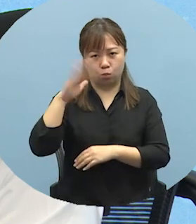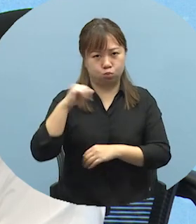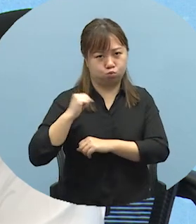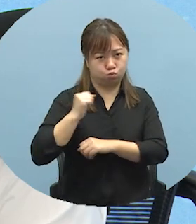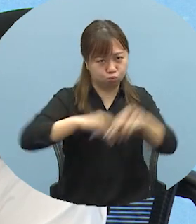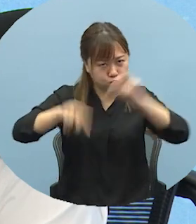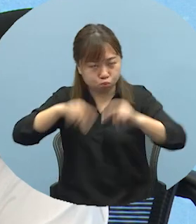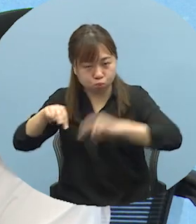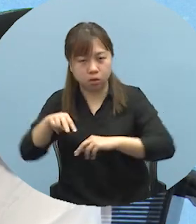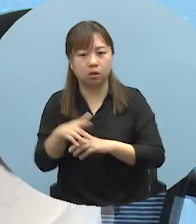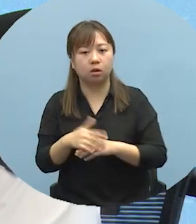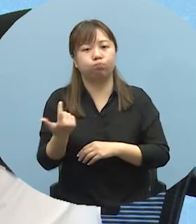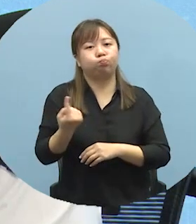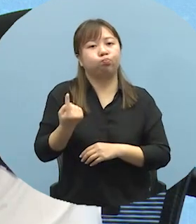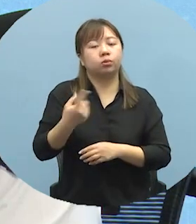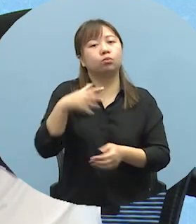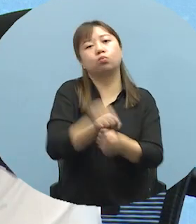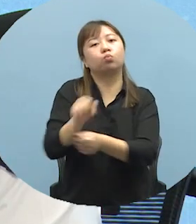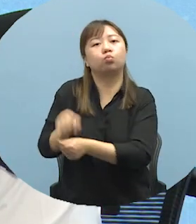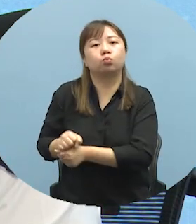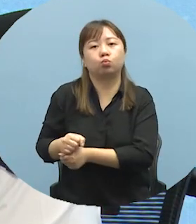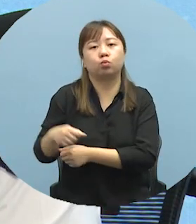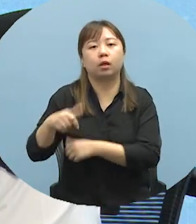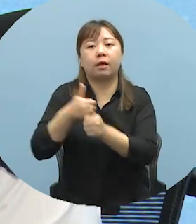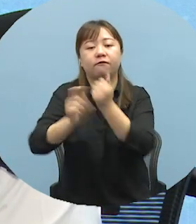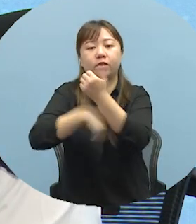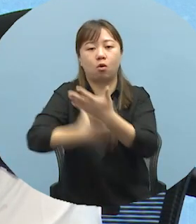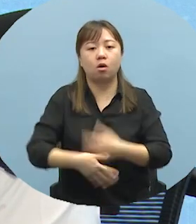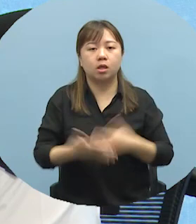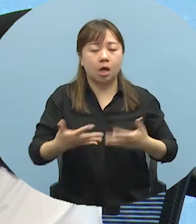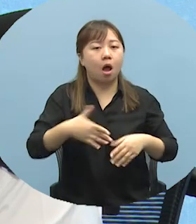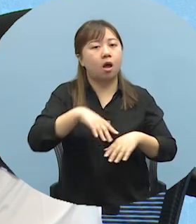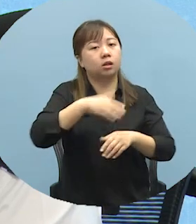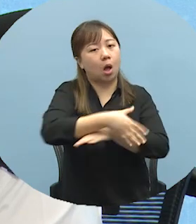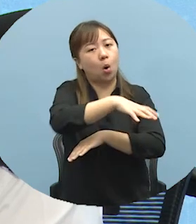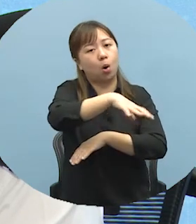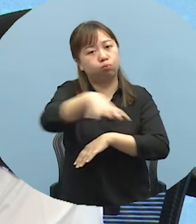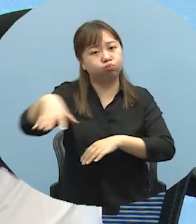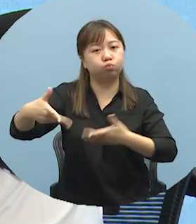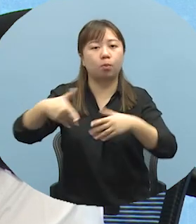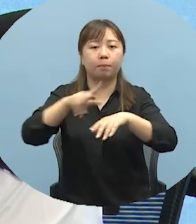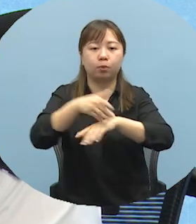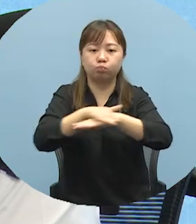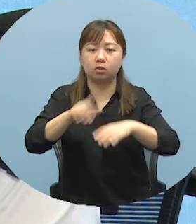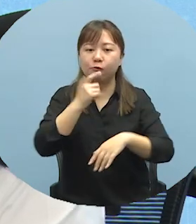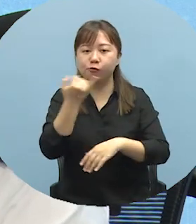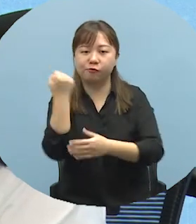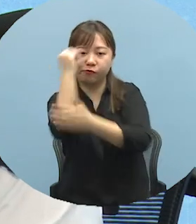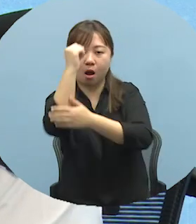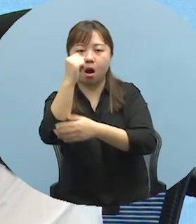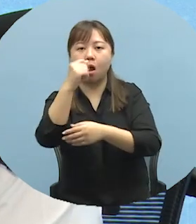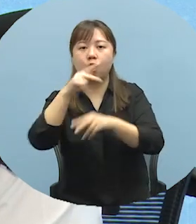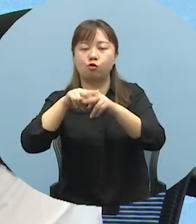且咧係會果斷執法。社會秩序已經回復穩定，但係咧仍然有少部分嘅反中亂港分子咧轉趨地下